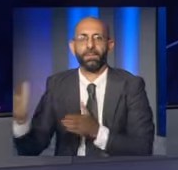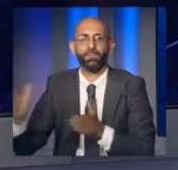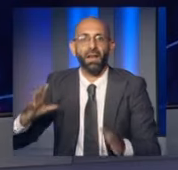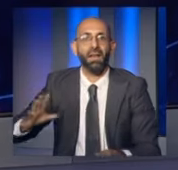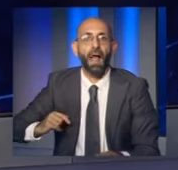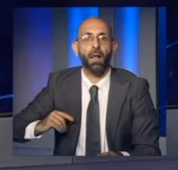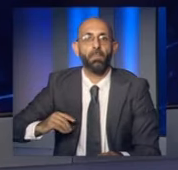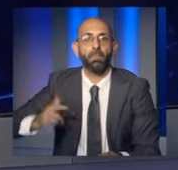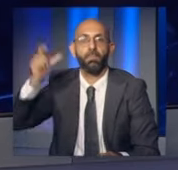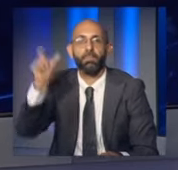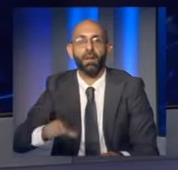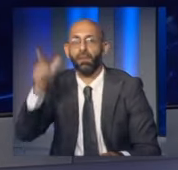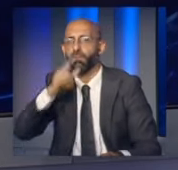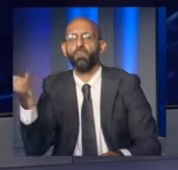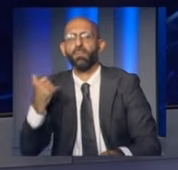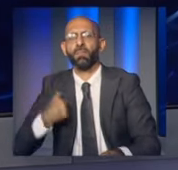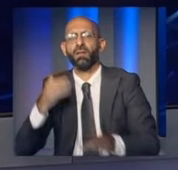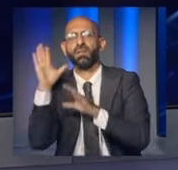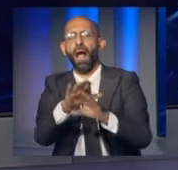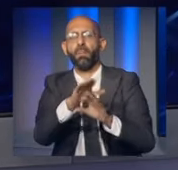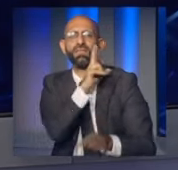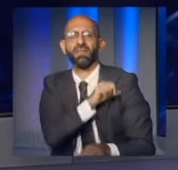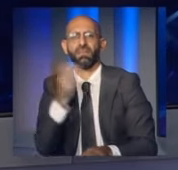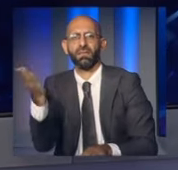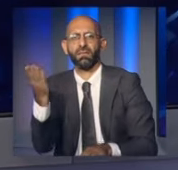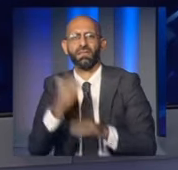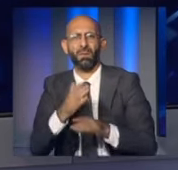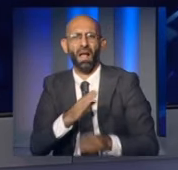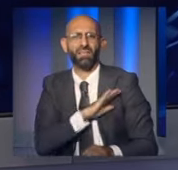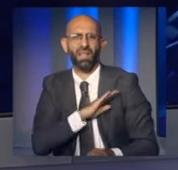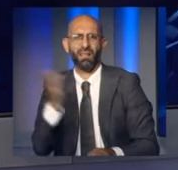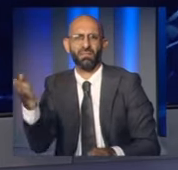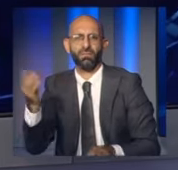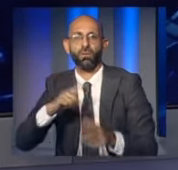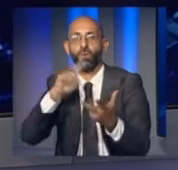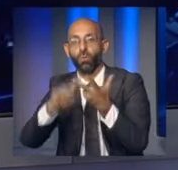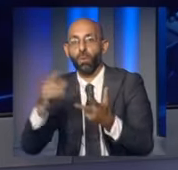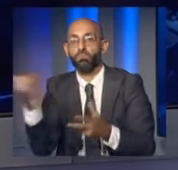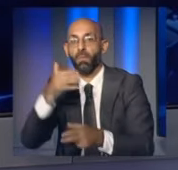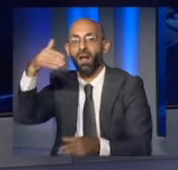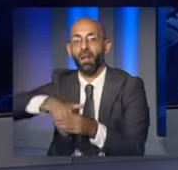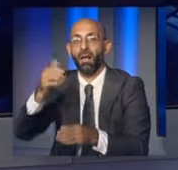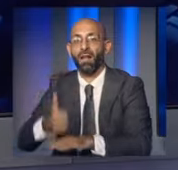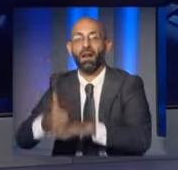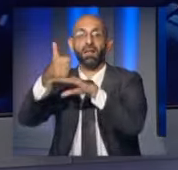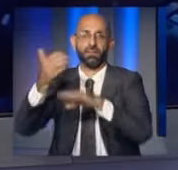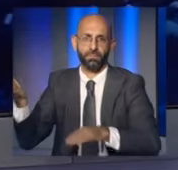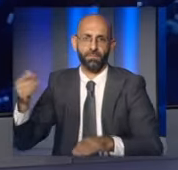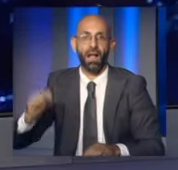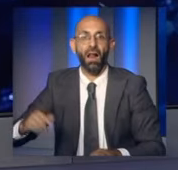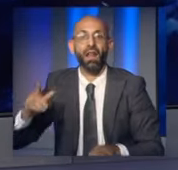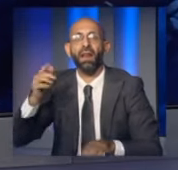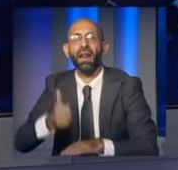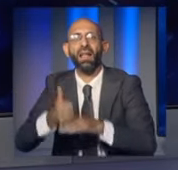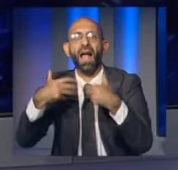رأى النائب وائل بوفعور أن موجبات دعم الشعب الفلسطيني في غزة تفترض أن ننتخب رئيساً للجمهورية، ولفت